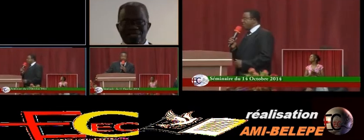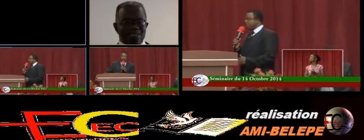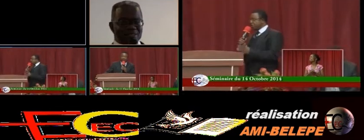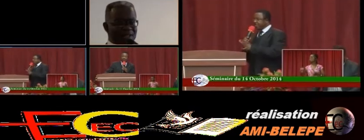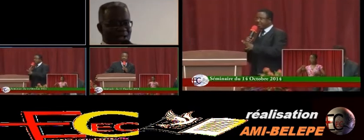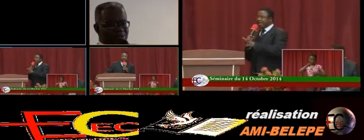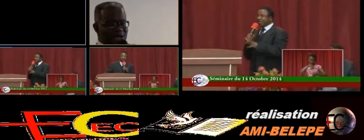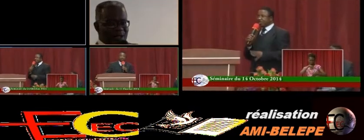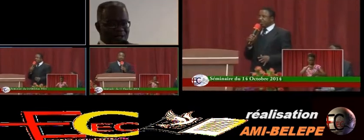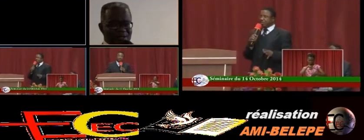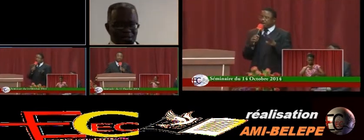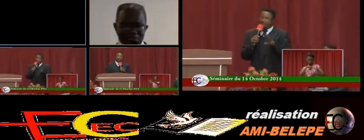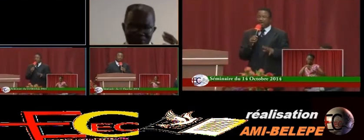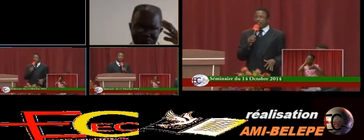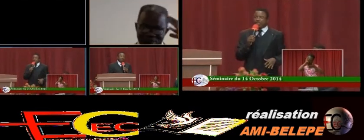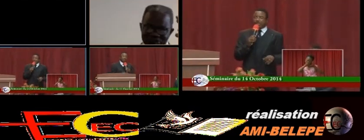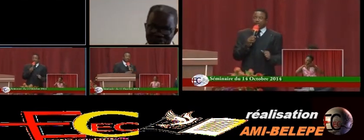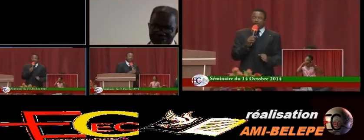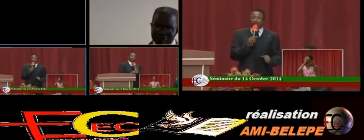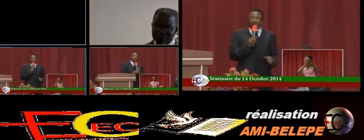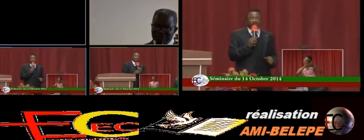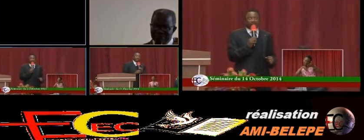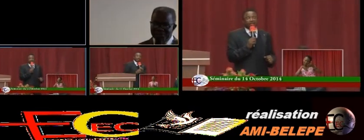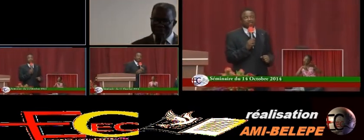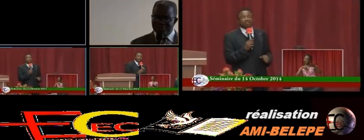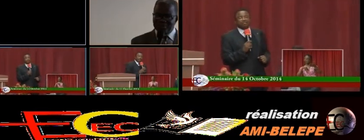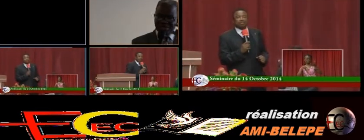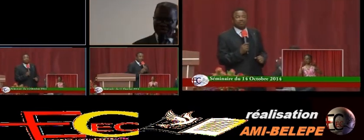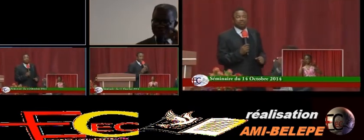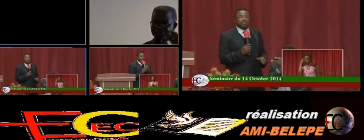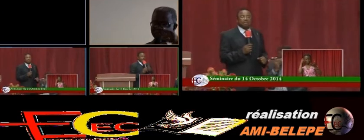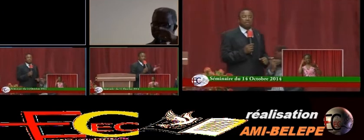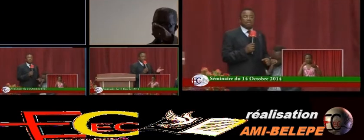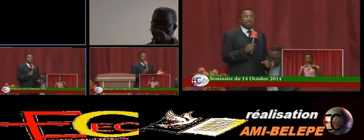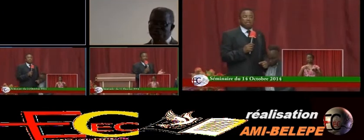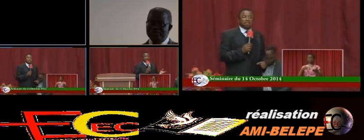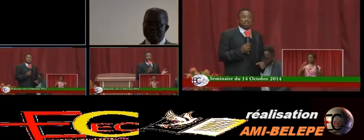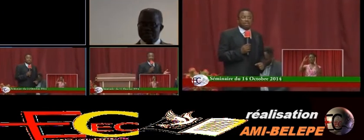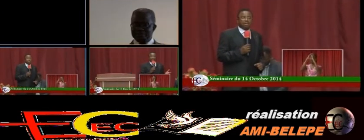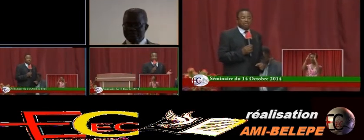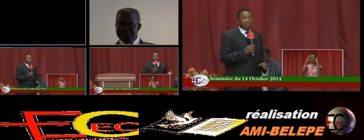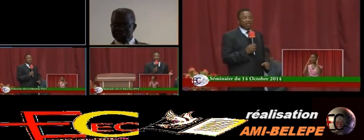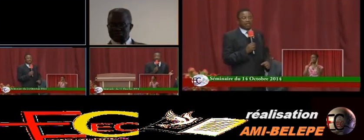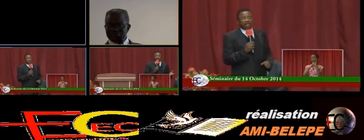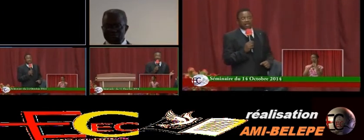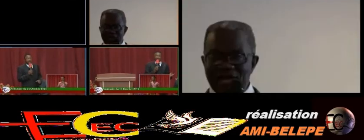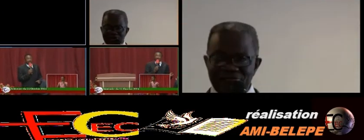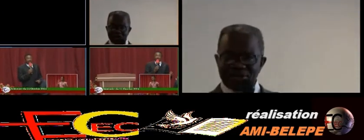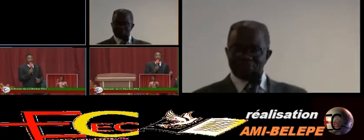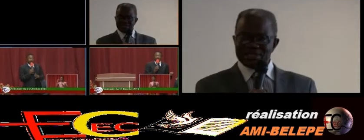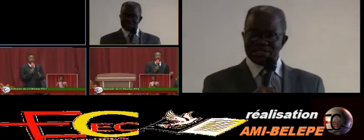nous avons eu ce texte de le premier épître de Paul aux Corinthiens. Avec le péché, le mal est entré. Dans le monde, le péché est